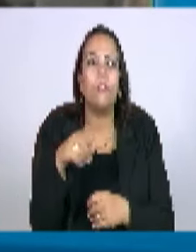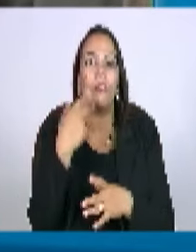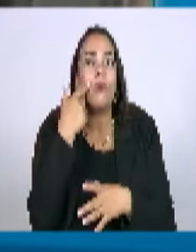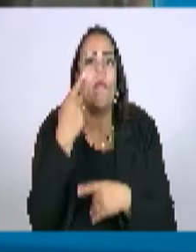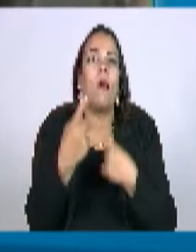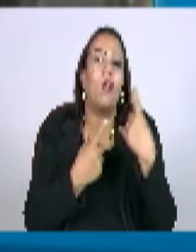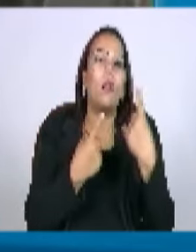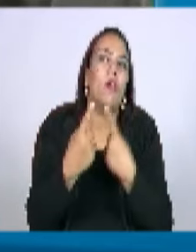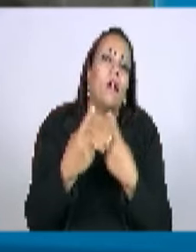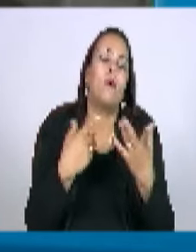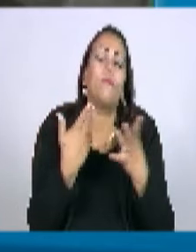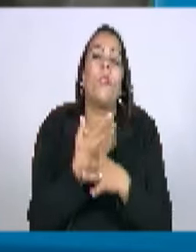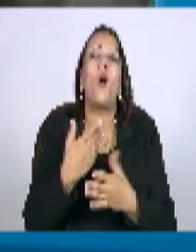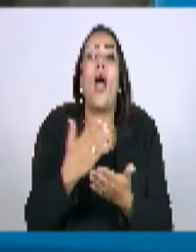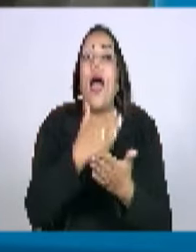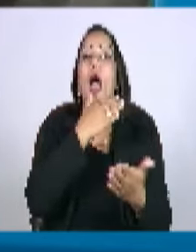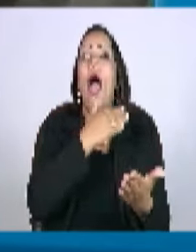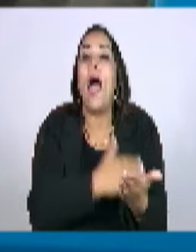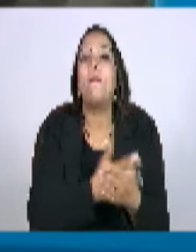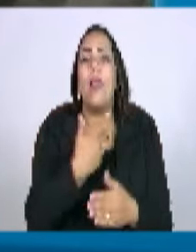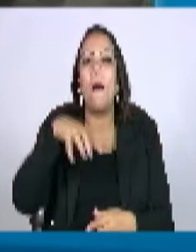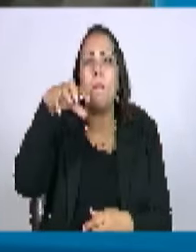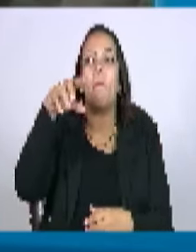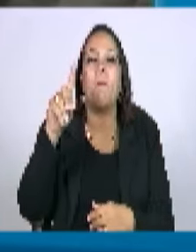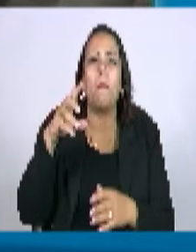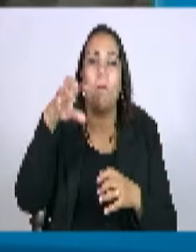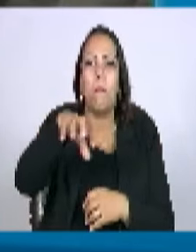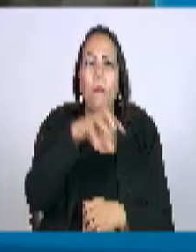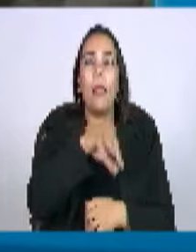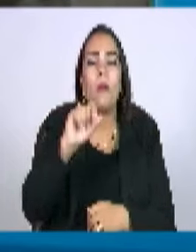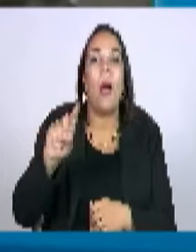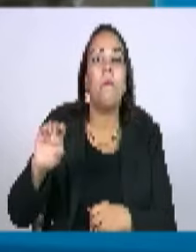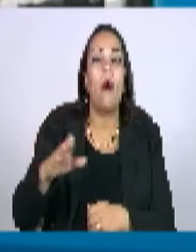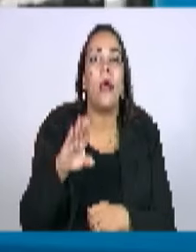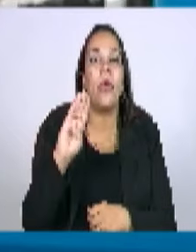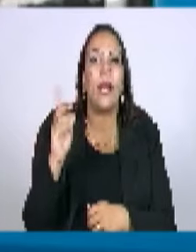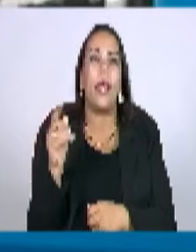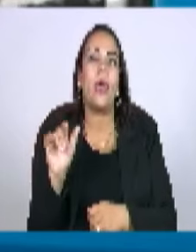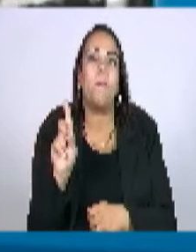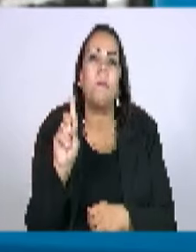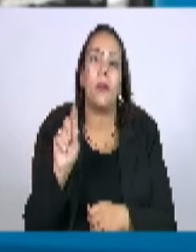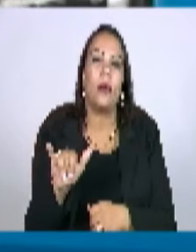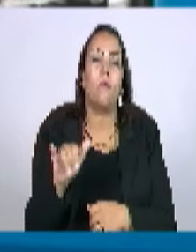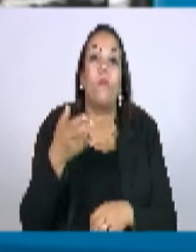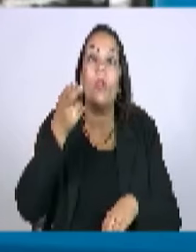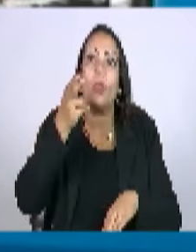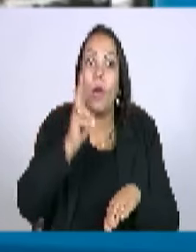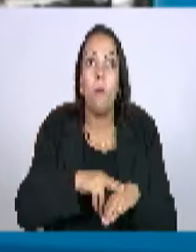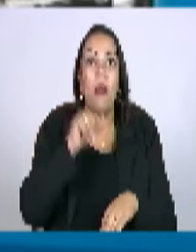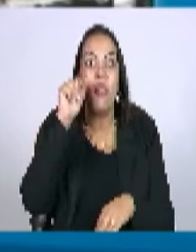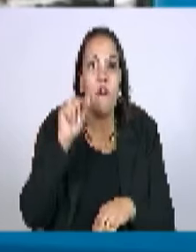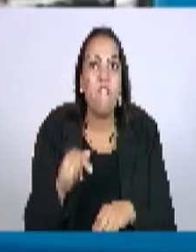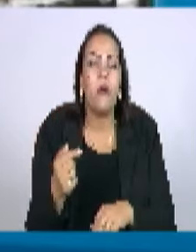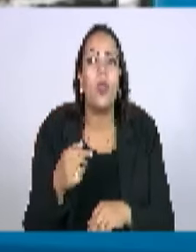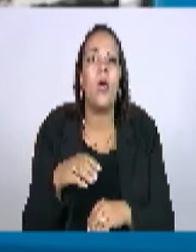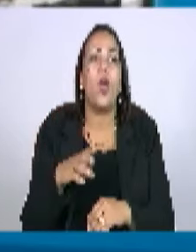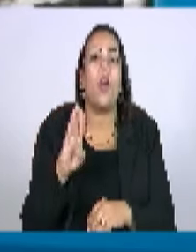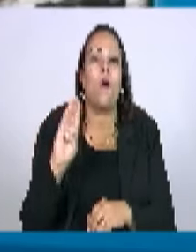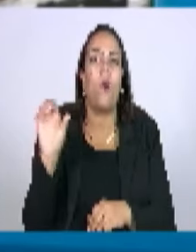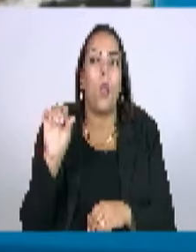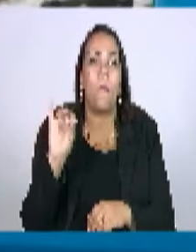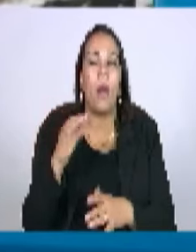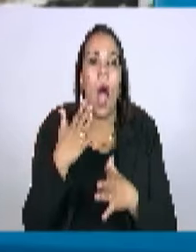قبليهم كان دول البحر الكريبي قبليهم كولومبيا اللي عايزه تفتح سفاره في رام